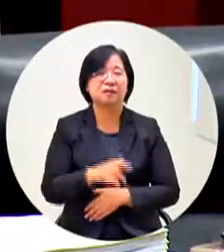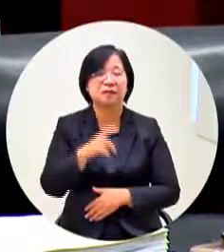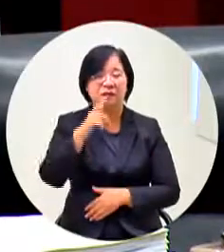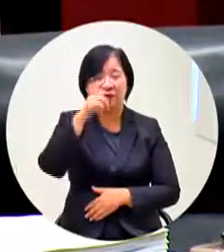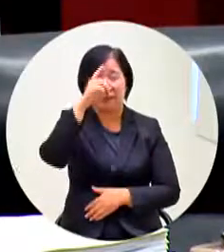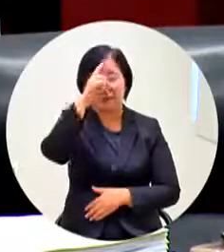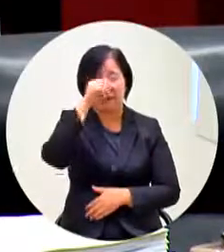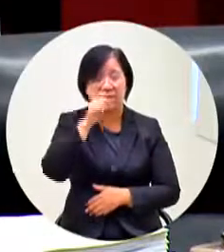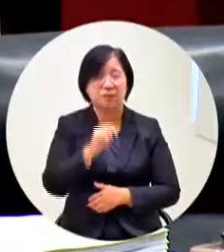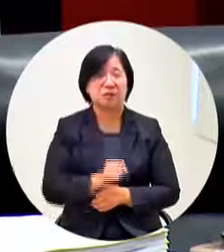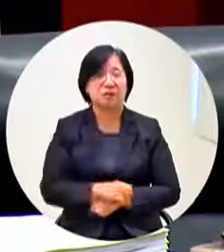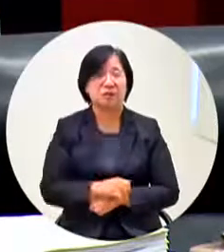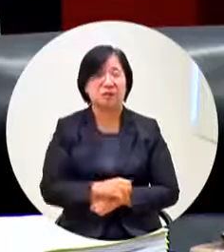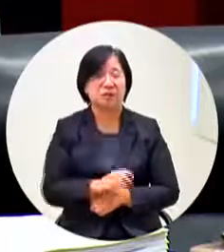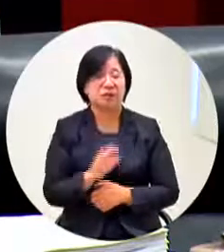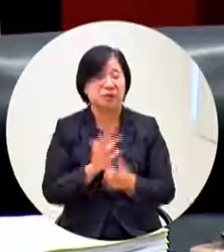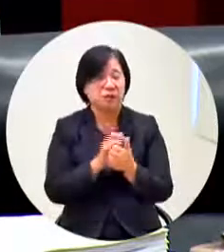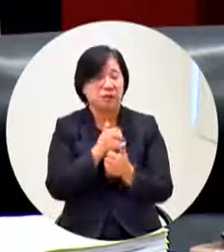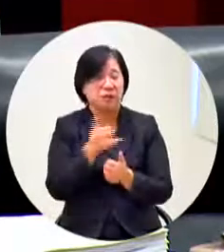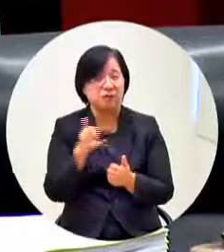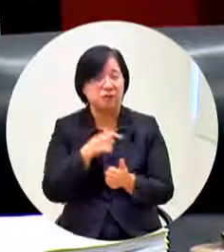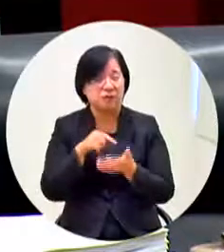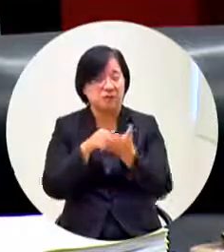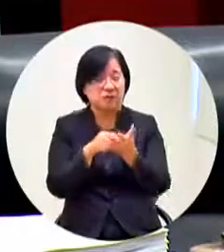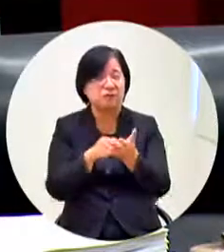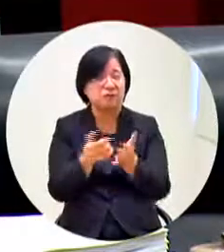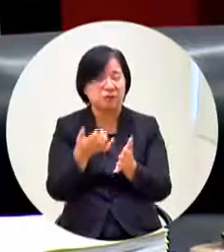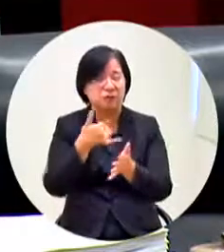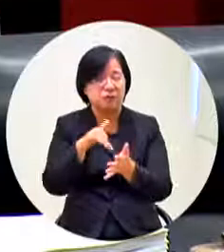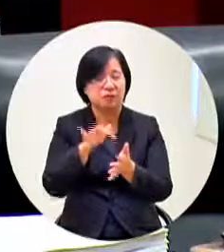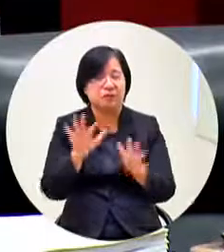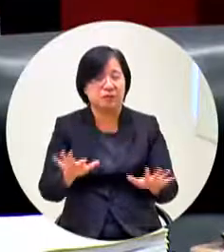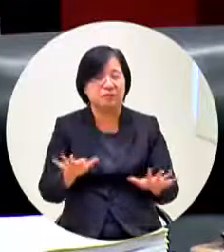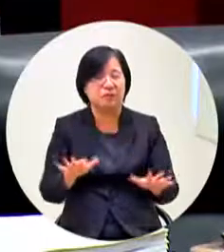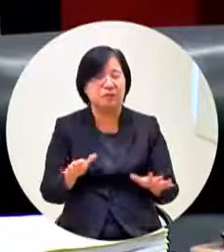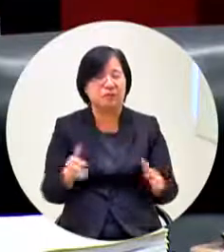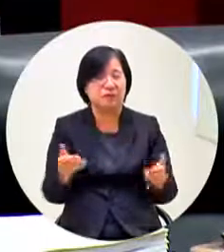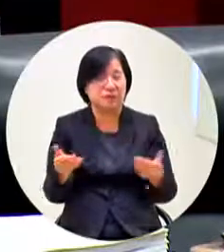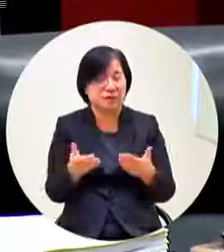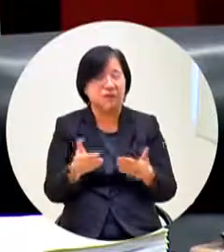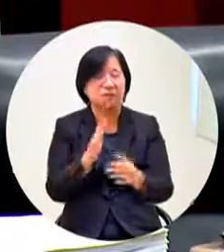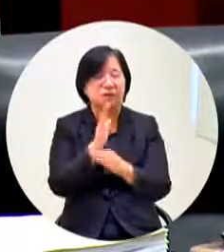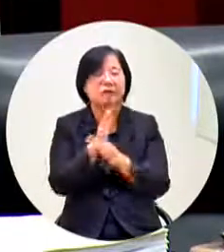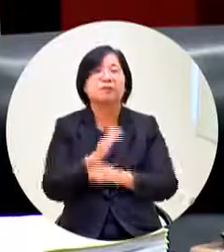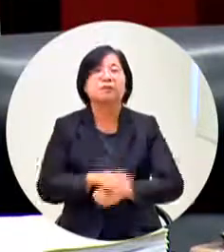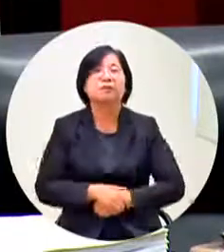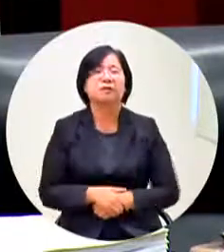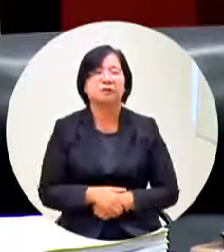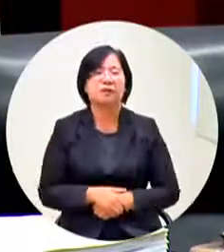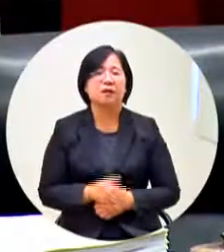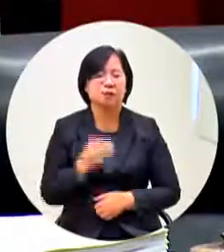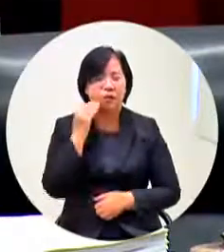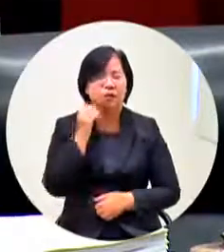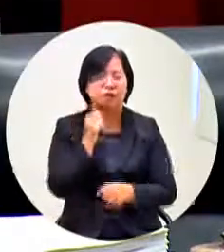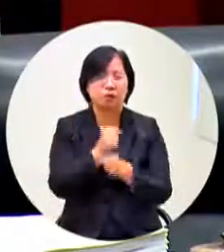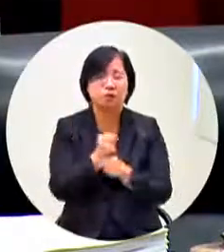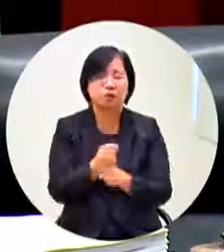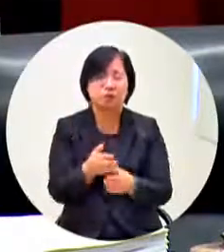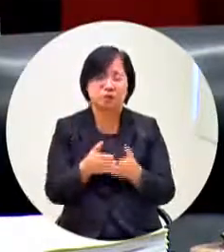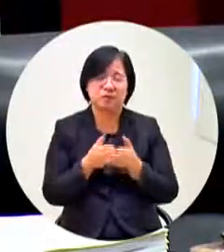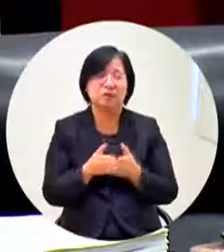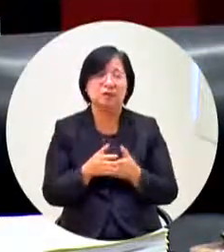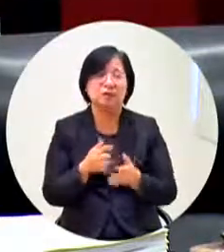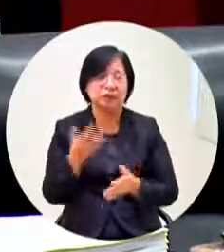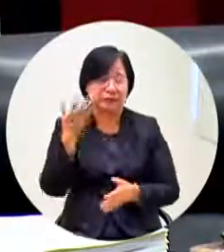到这笔预算。那这笔预算现在也已经在执行。那我们也希望说啊，地人都要走。过去你们提